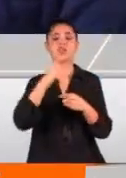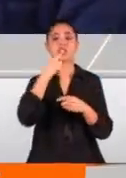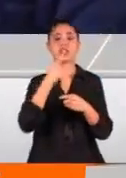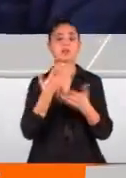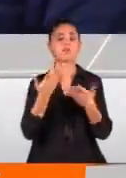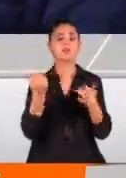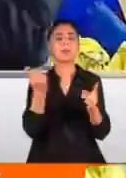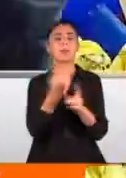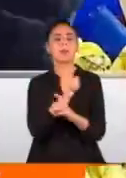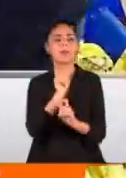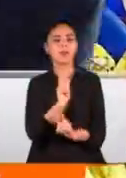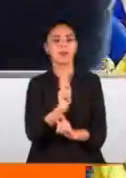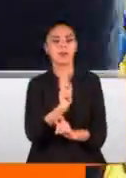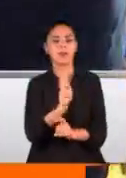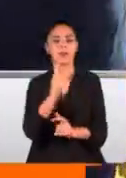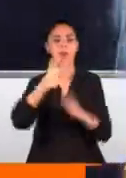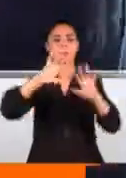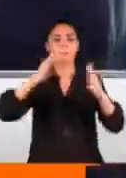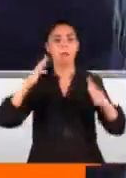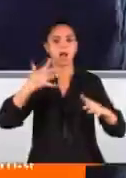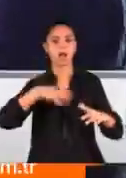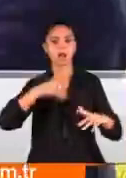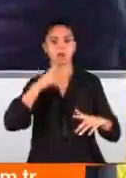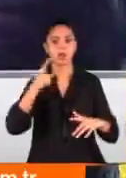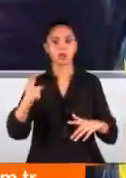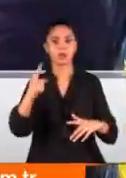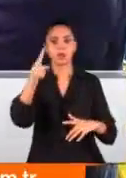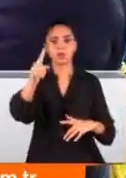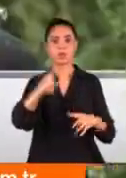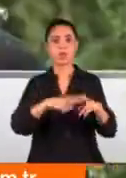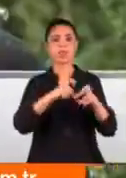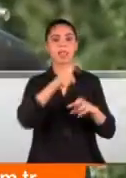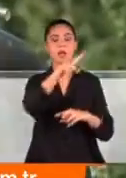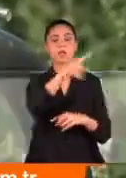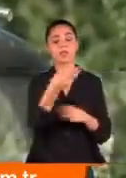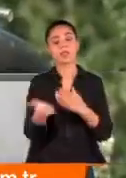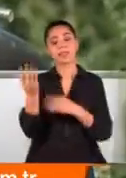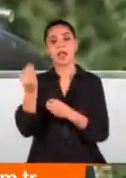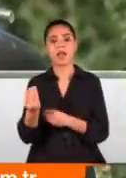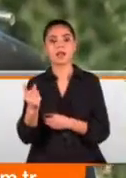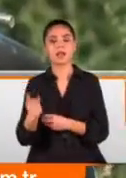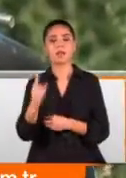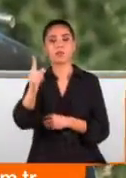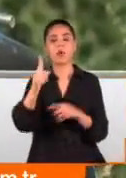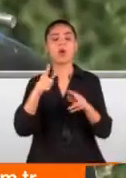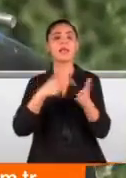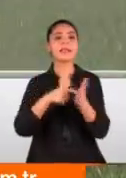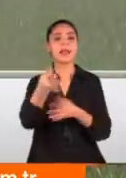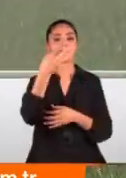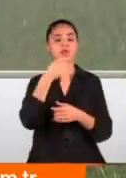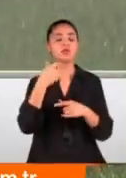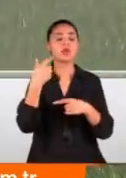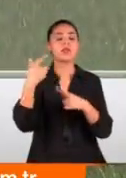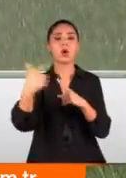daha neler neler yapıyorlar. Böyle parlak mal istiyorum diyor. Halbuki bunlar bundan iyi. Tarım ilacının zehirli etkilerinden korunmanın